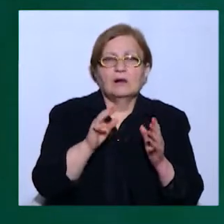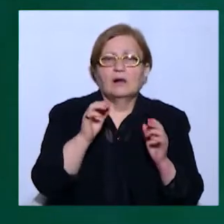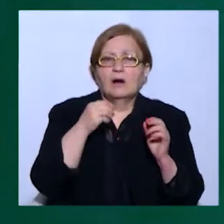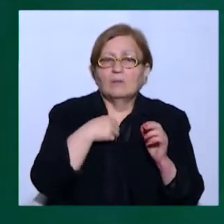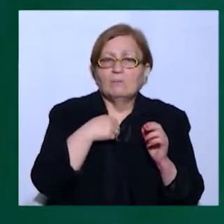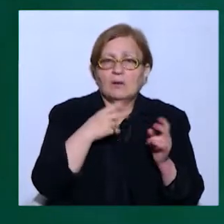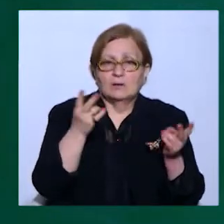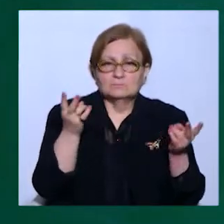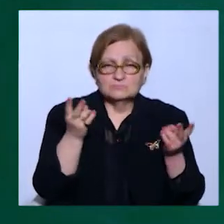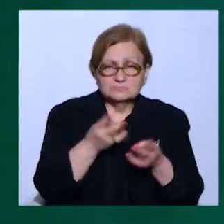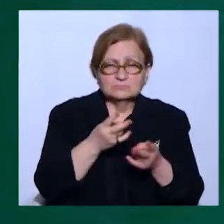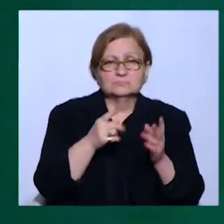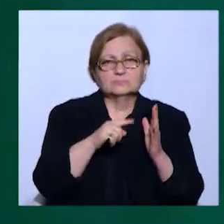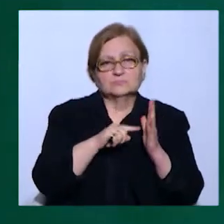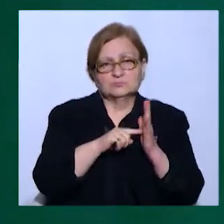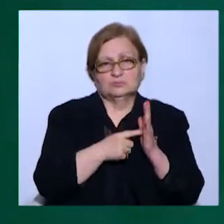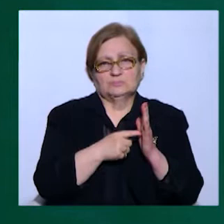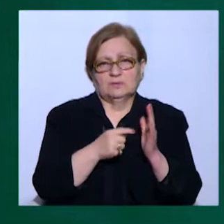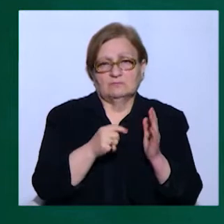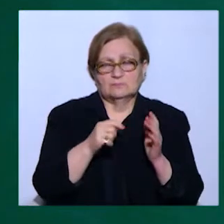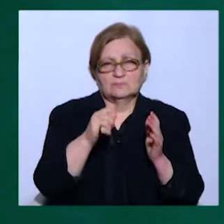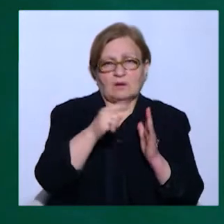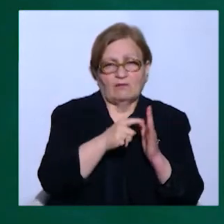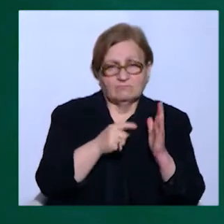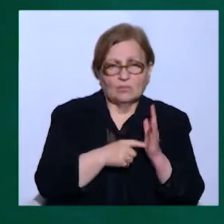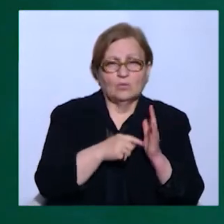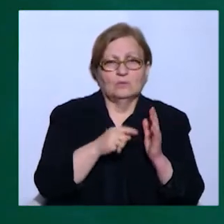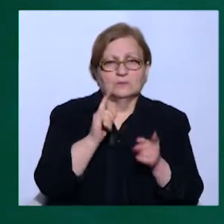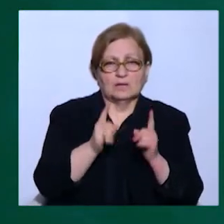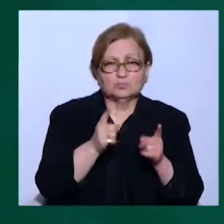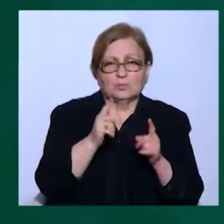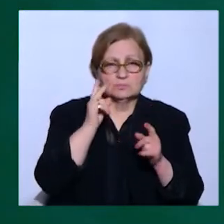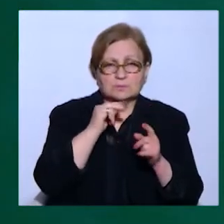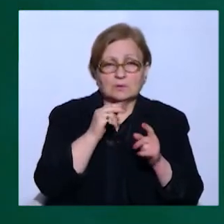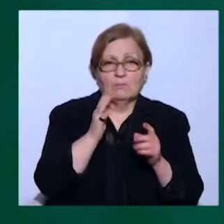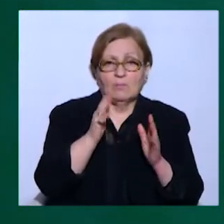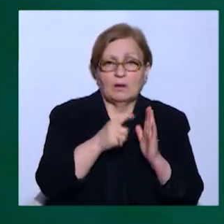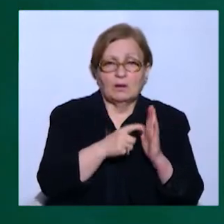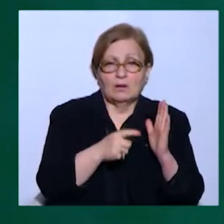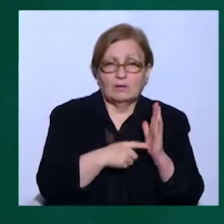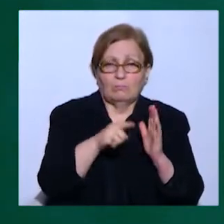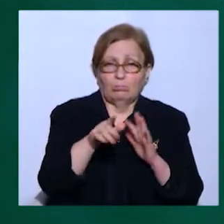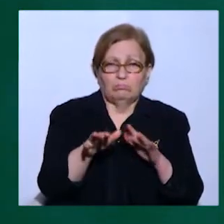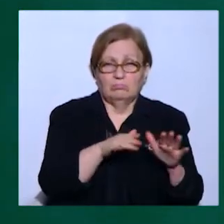გაამრავლო ნებისმიერ ნატურალურ რიცხვზე და შემიძლია გავყო. და თუ ყოფ კონკრეტულად მაგ ქმედებას,